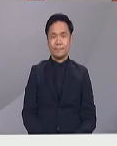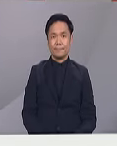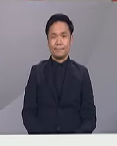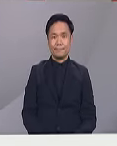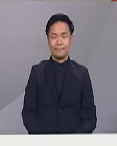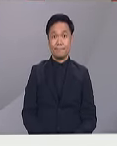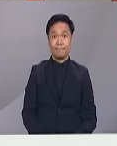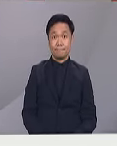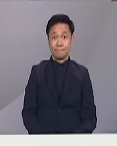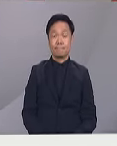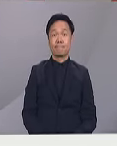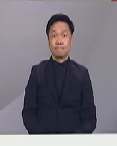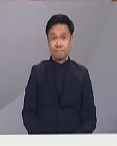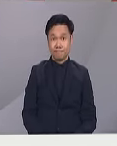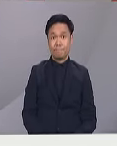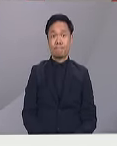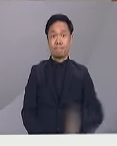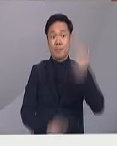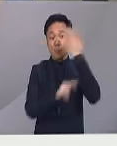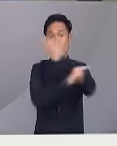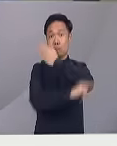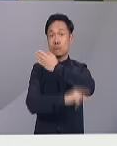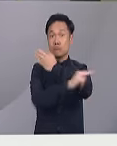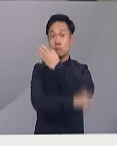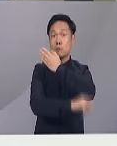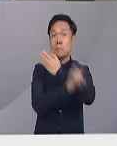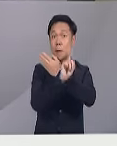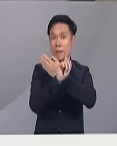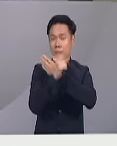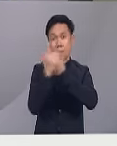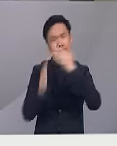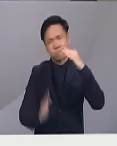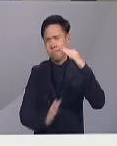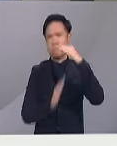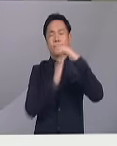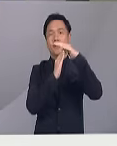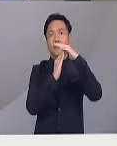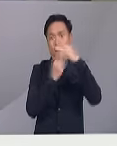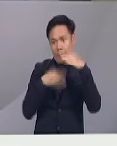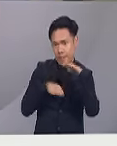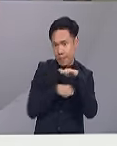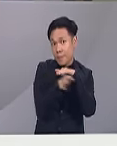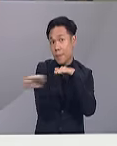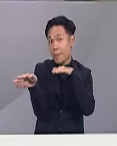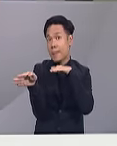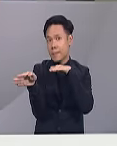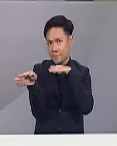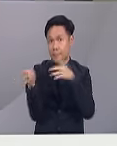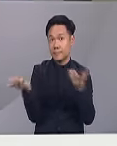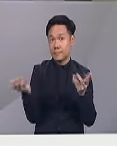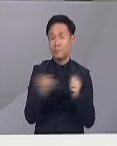Dan negeri yang mencatatkan cubaan rentas negeri untuk pulang ke